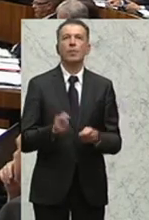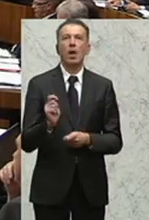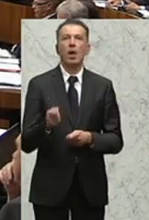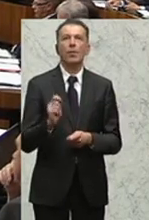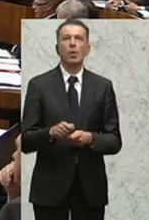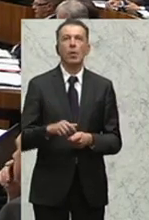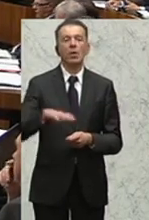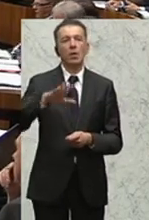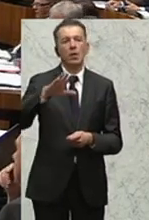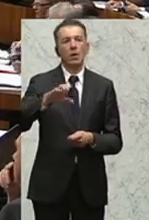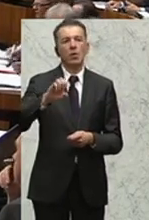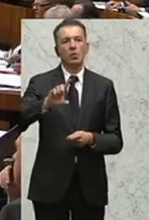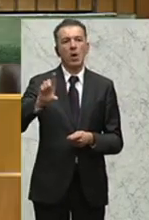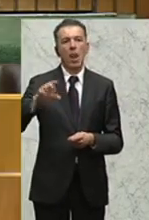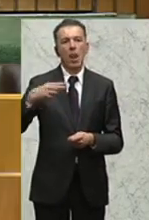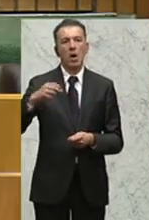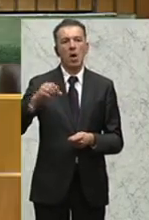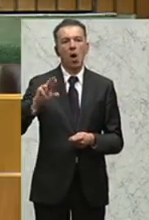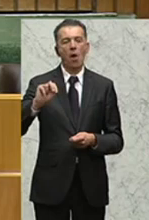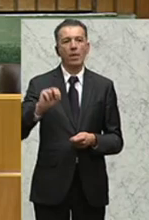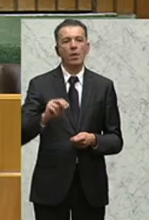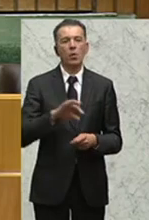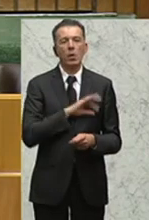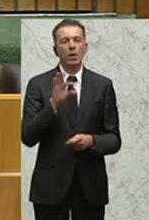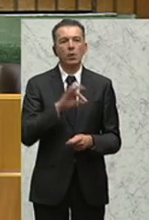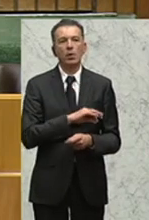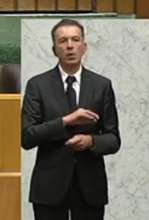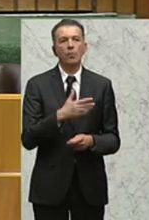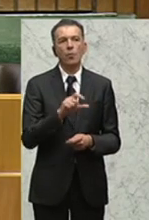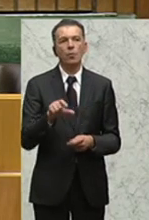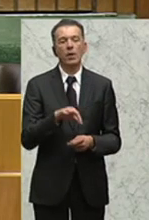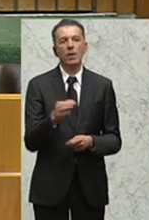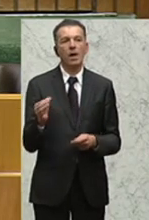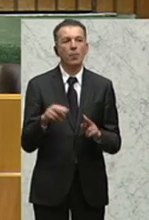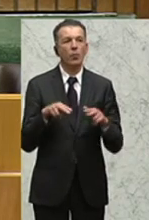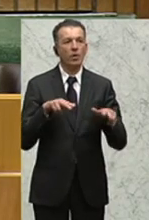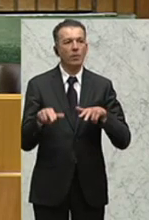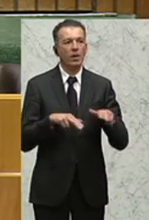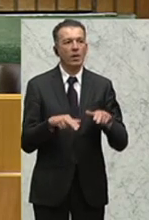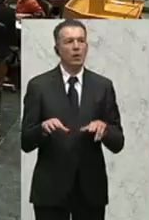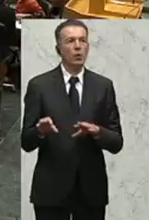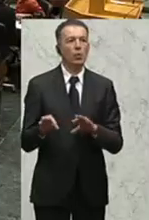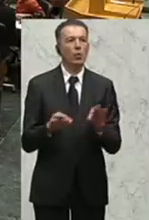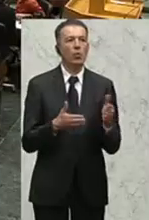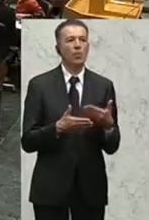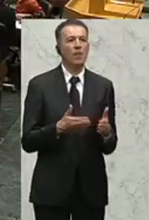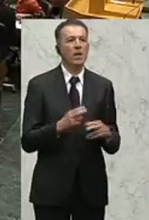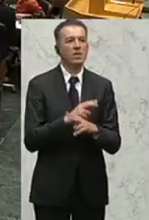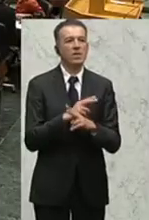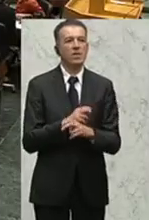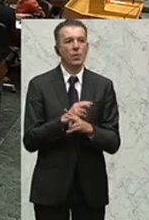Abgeordneten Schellhorn Kolleginnen und Kollegen betreffend 500 Tage Bundesregierung tut was